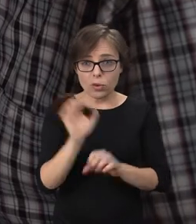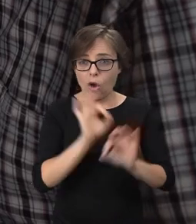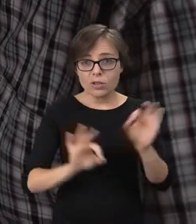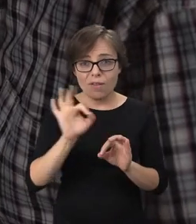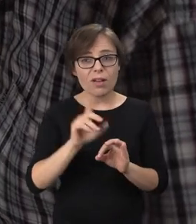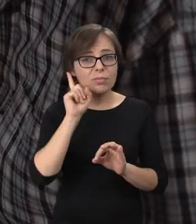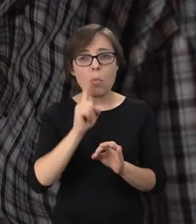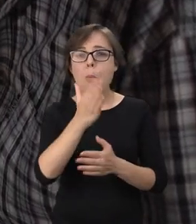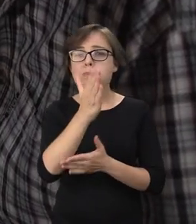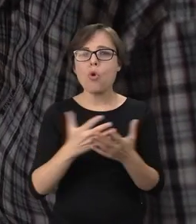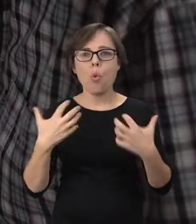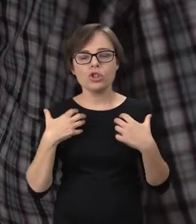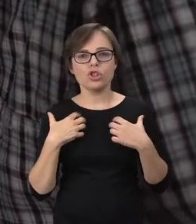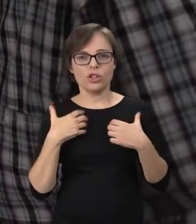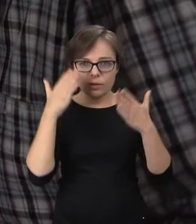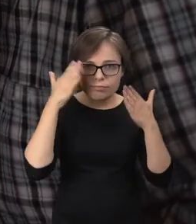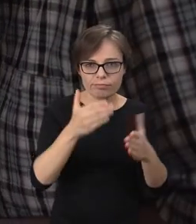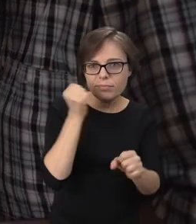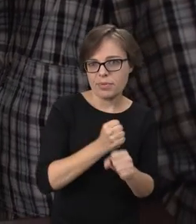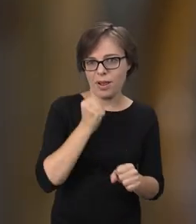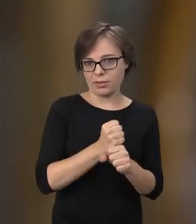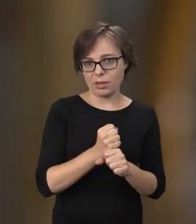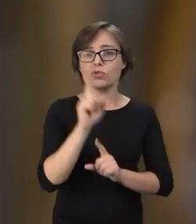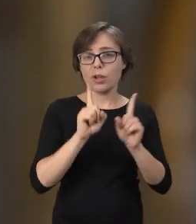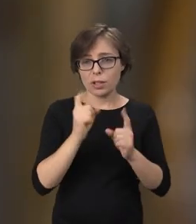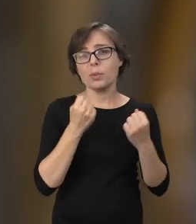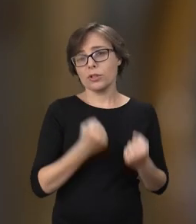życia, a może nawet więcej. Nieraz jest ciężko, ale efekty